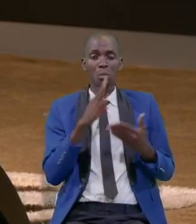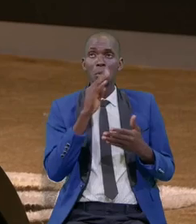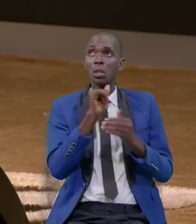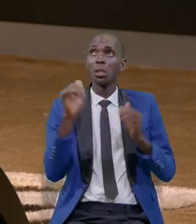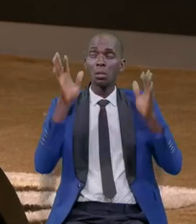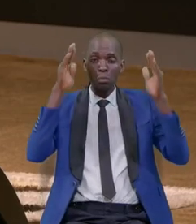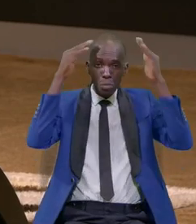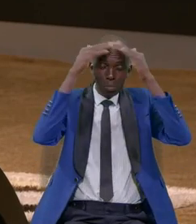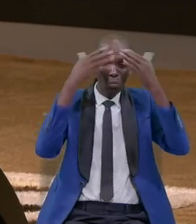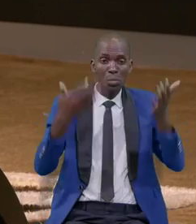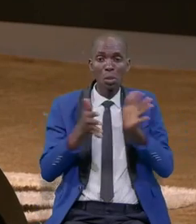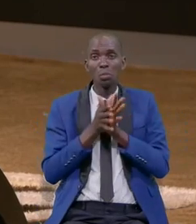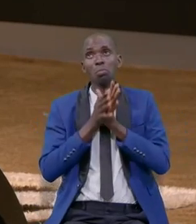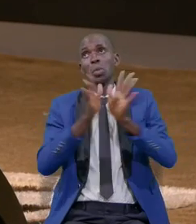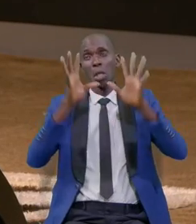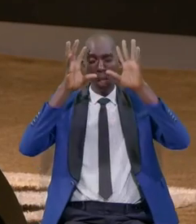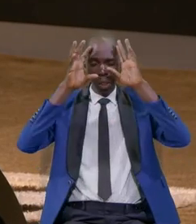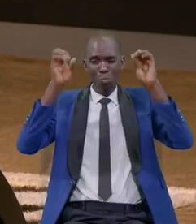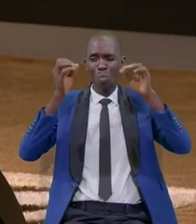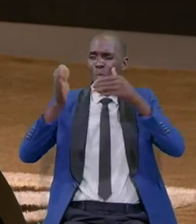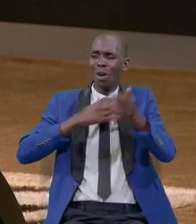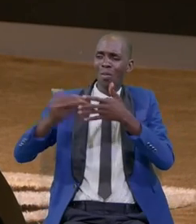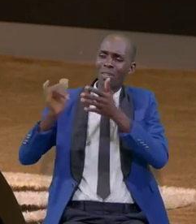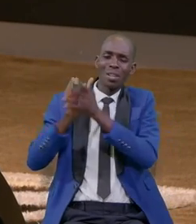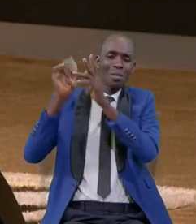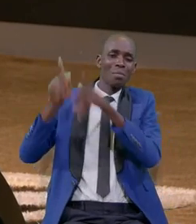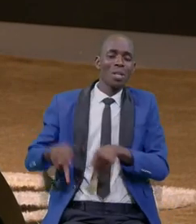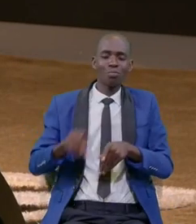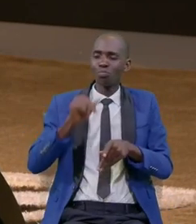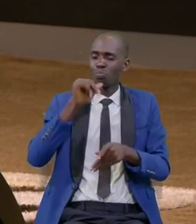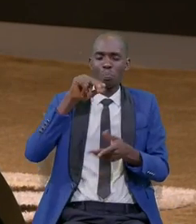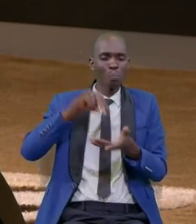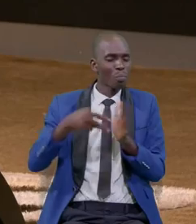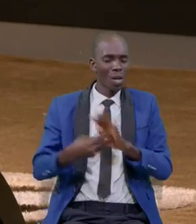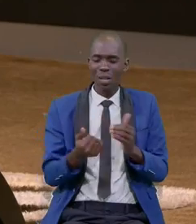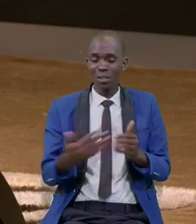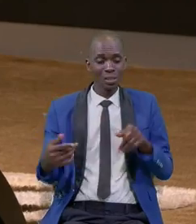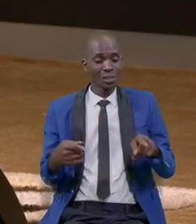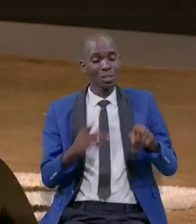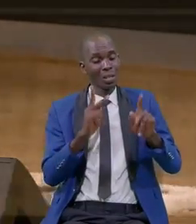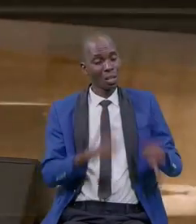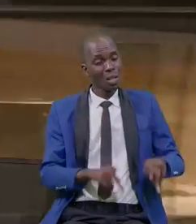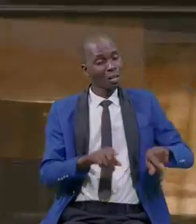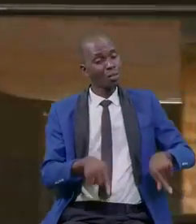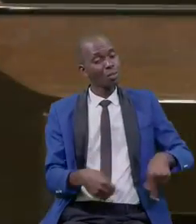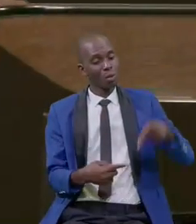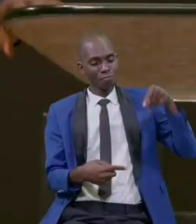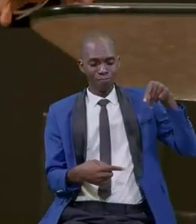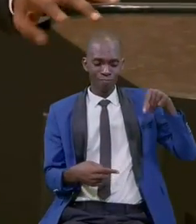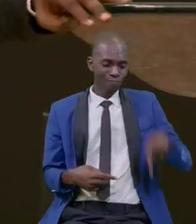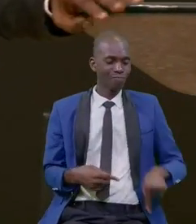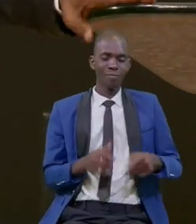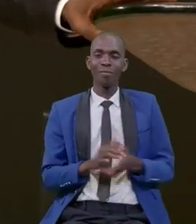un secrétaire général, un prêtre qui est venu et dit la messe, tu es perdu pour